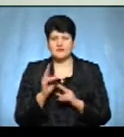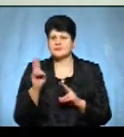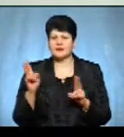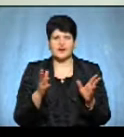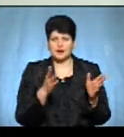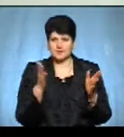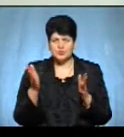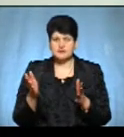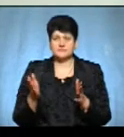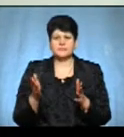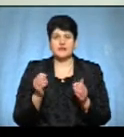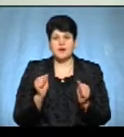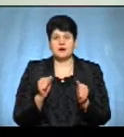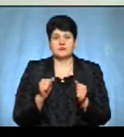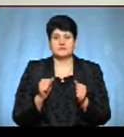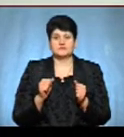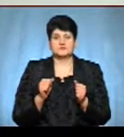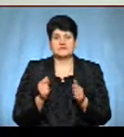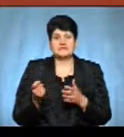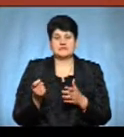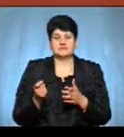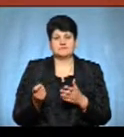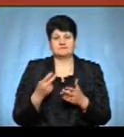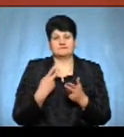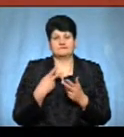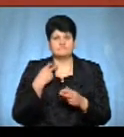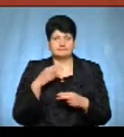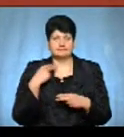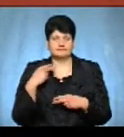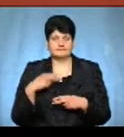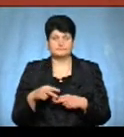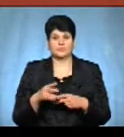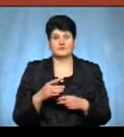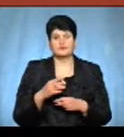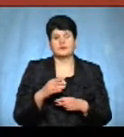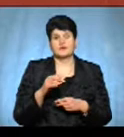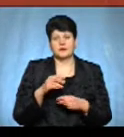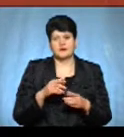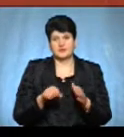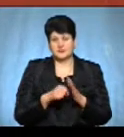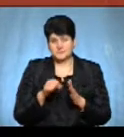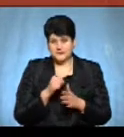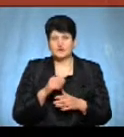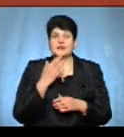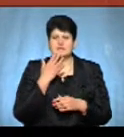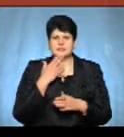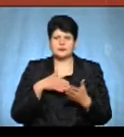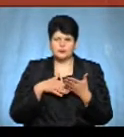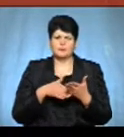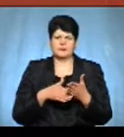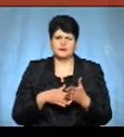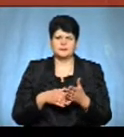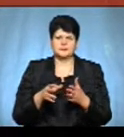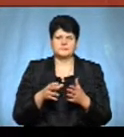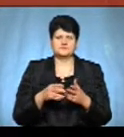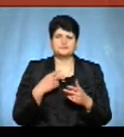а, скажімо так, їх закривати, то націоналісти залюбки допомогли б